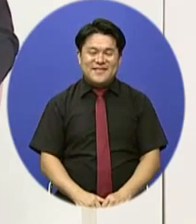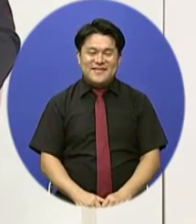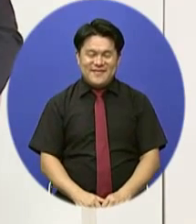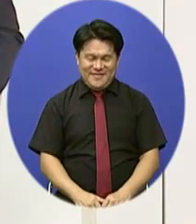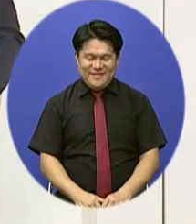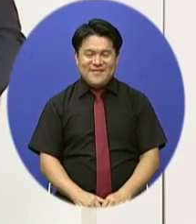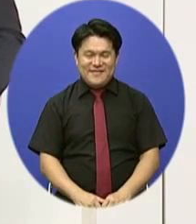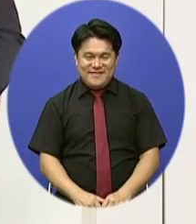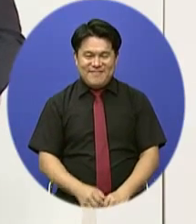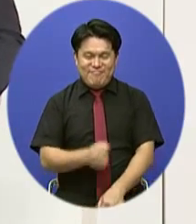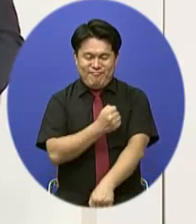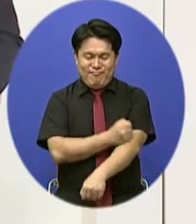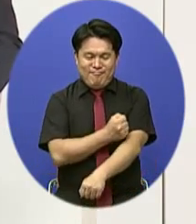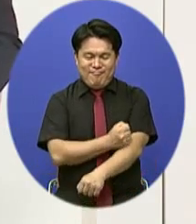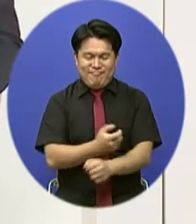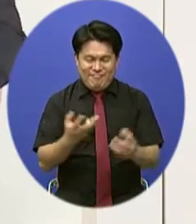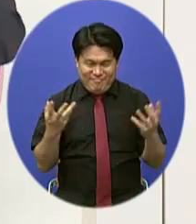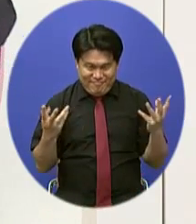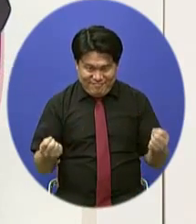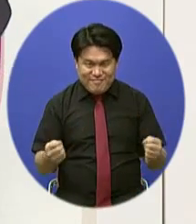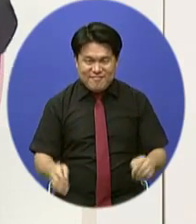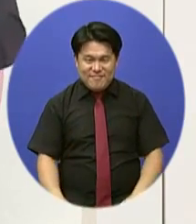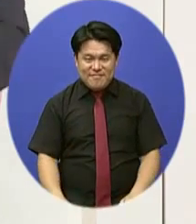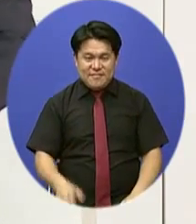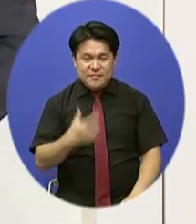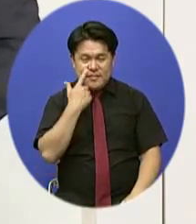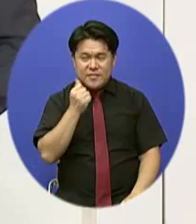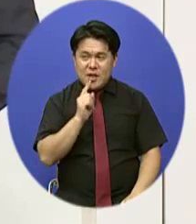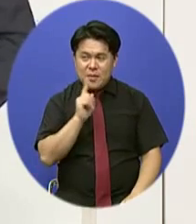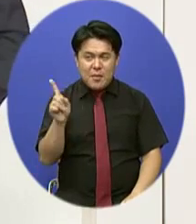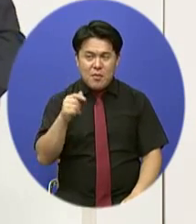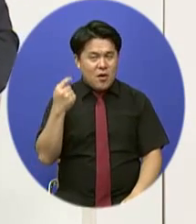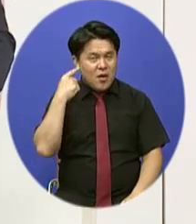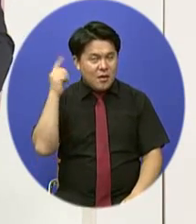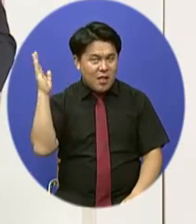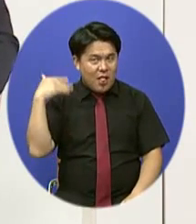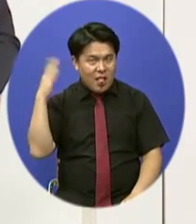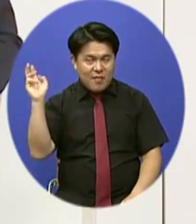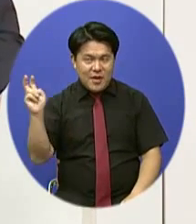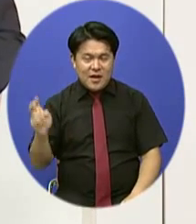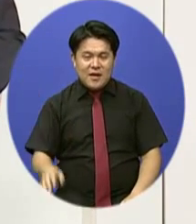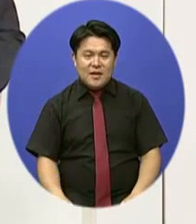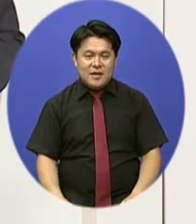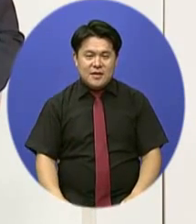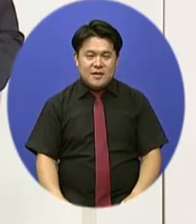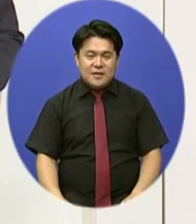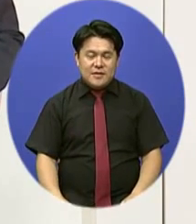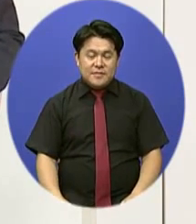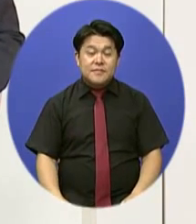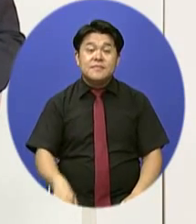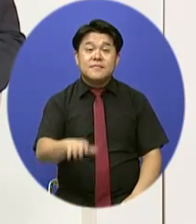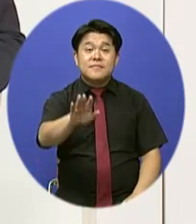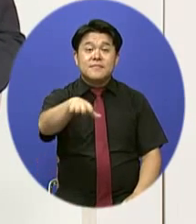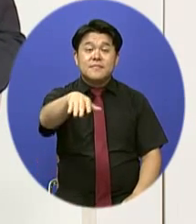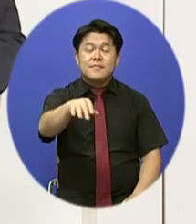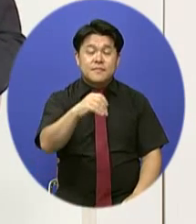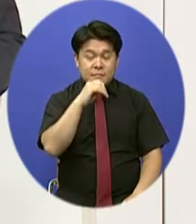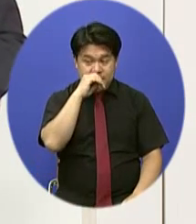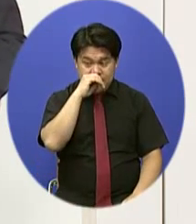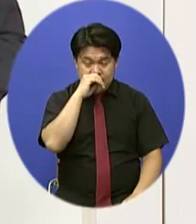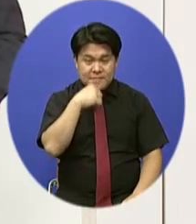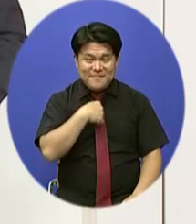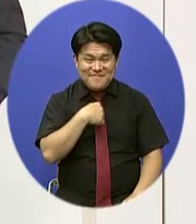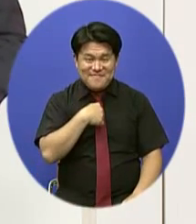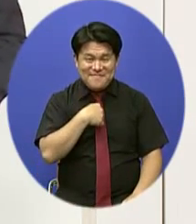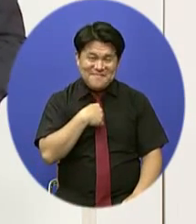아유, 네? 수고들 하십니다. 예. 네. 아버님 뭔 말인지 못 알아들으셨어요. 네, 못 알아들으신 것 같아요. 네, 네. 아버님. 저기요, 네. 제가